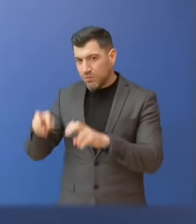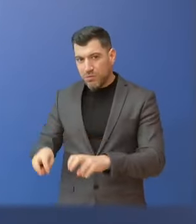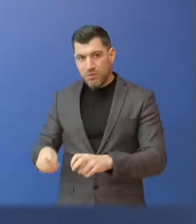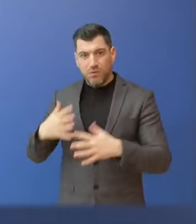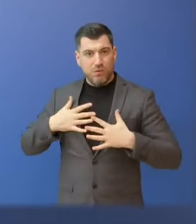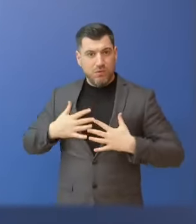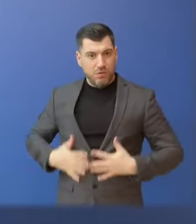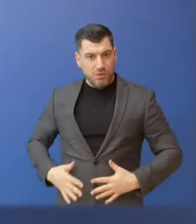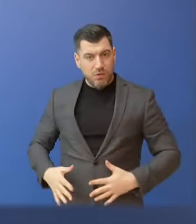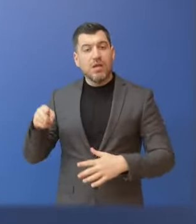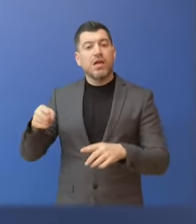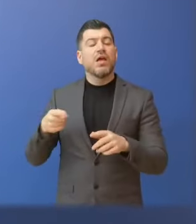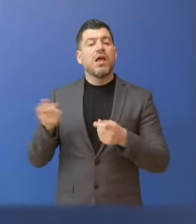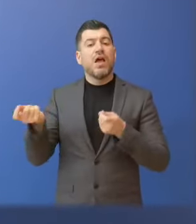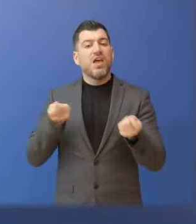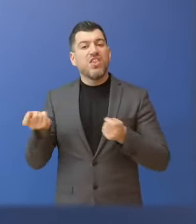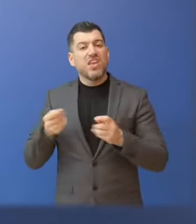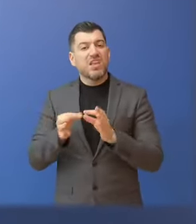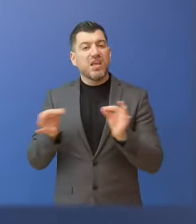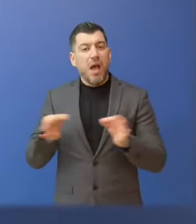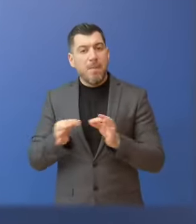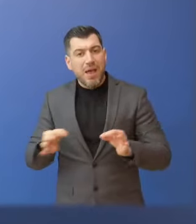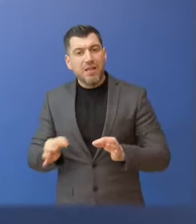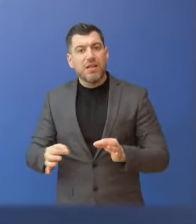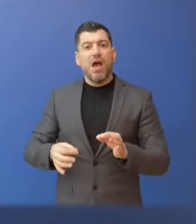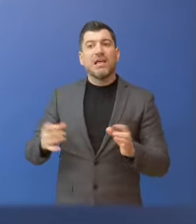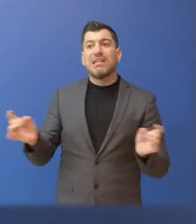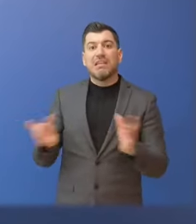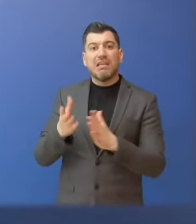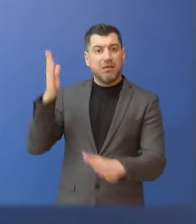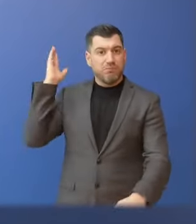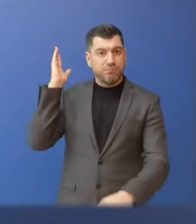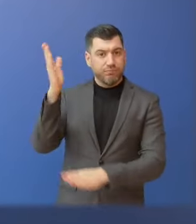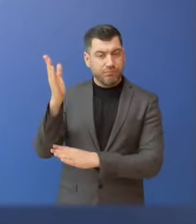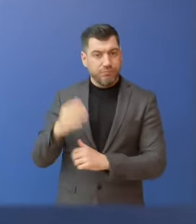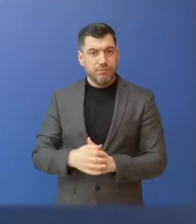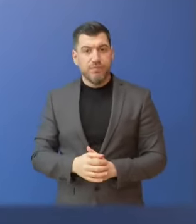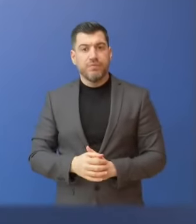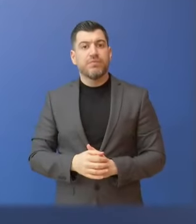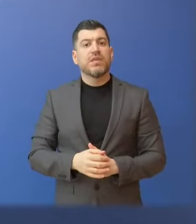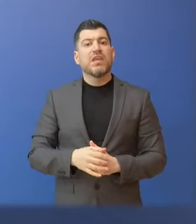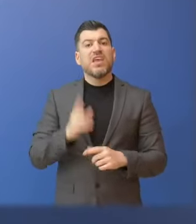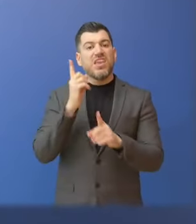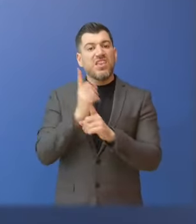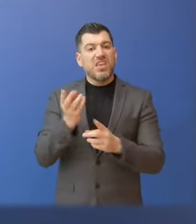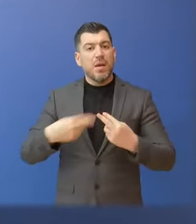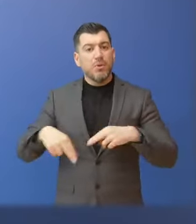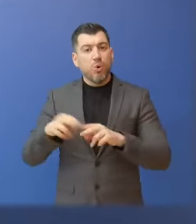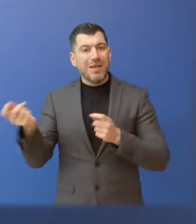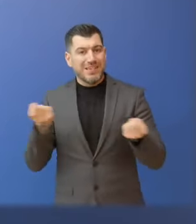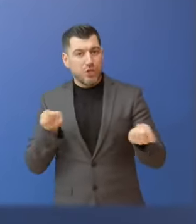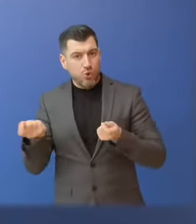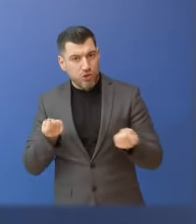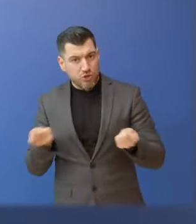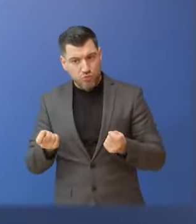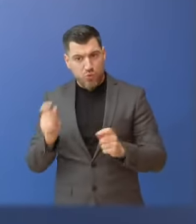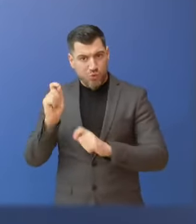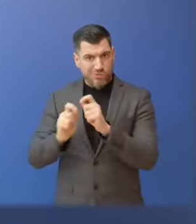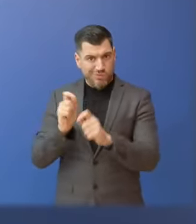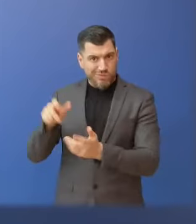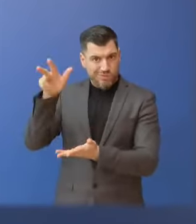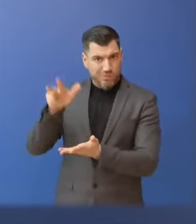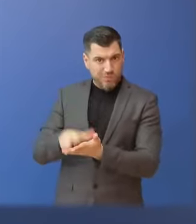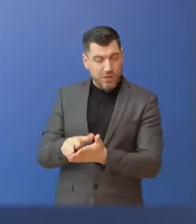ενίσχυση διοικητικών και ποινικών μέτρων σε περίπτωση παραβάσεων τη σύσταση της εθνικής επιτροπής συντονισμού και την αναδιαμόρφωση της